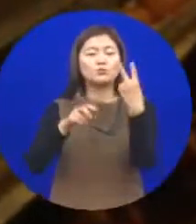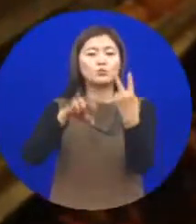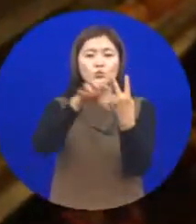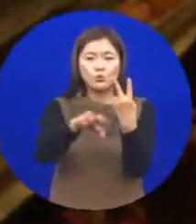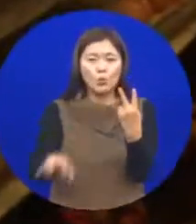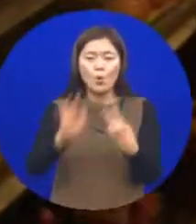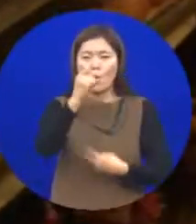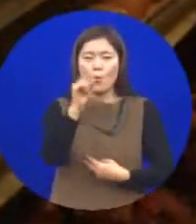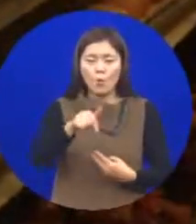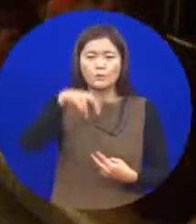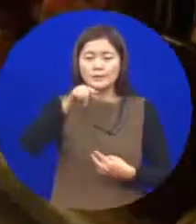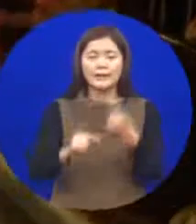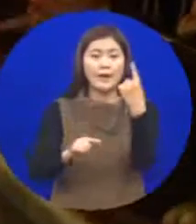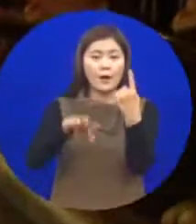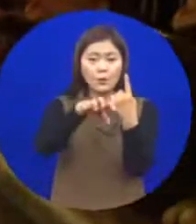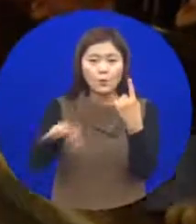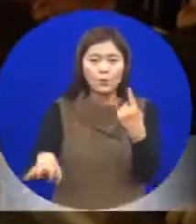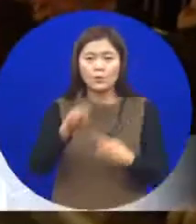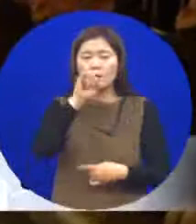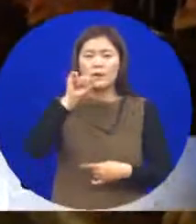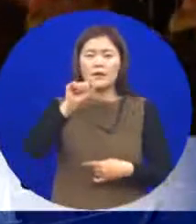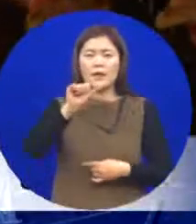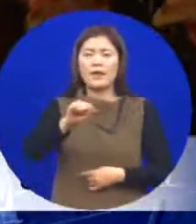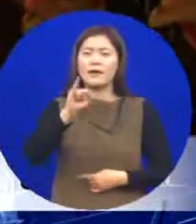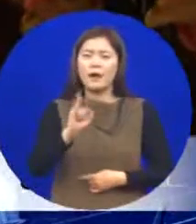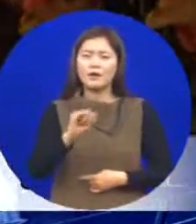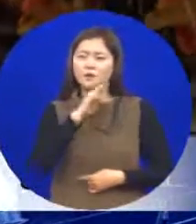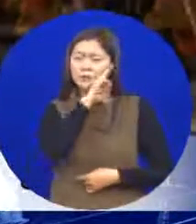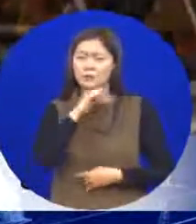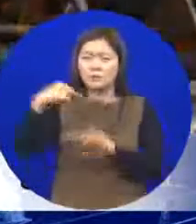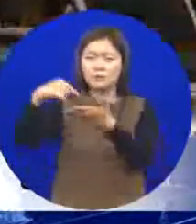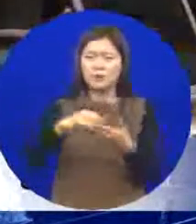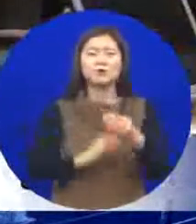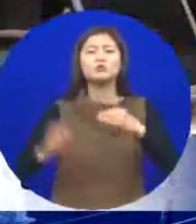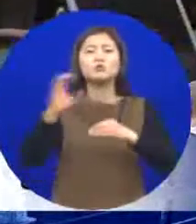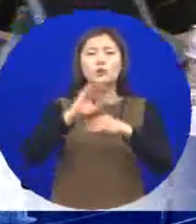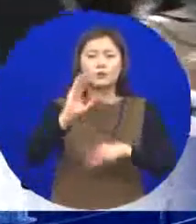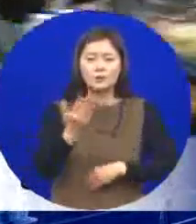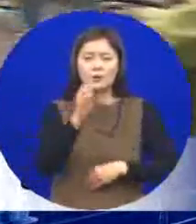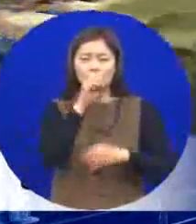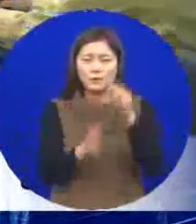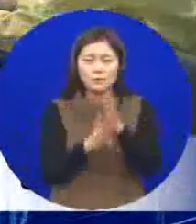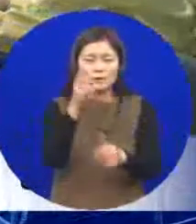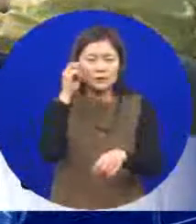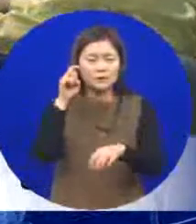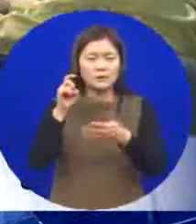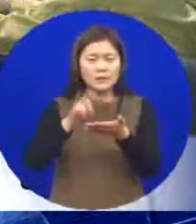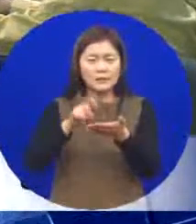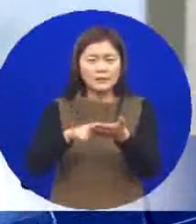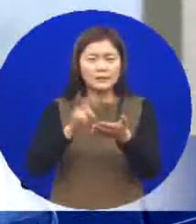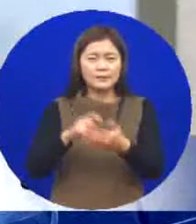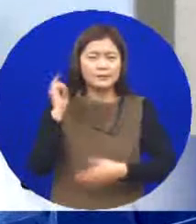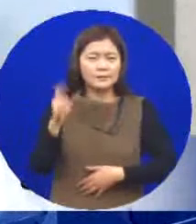곳과 옥산리 한 곳 등 양계 농장 세 곳에서 조류 인플루엔자 AI 의심 신고가 추가로 접수돼 시가 긴급